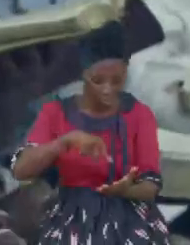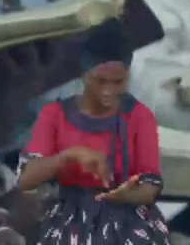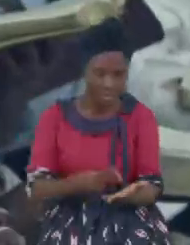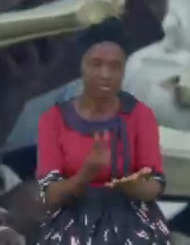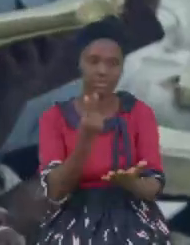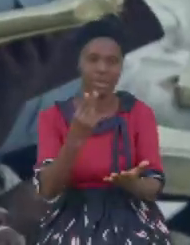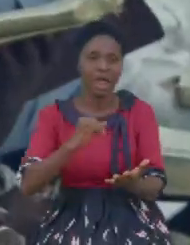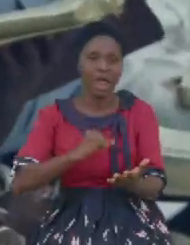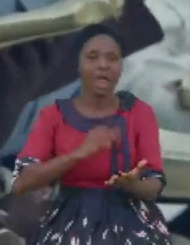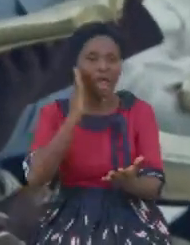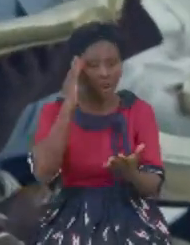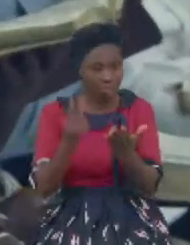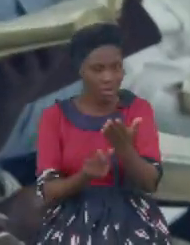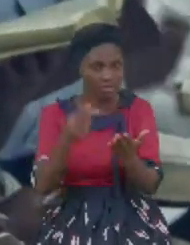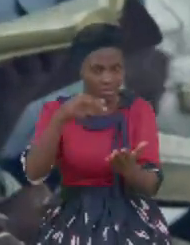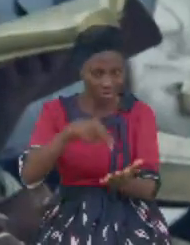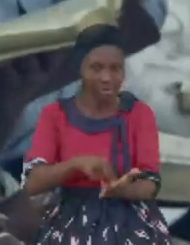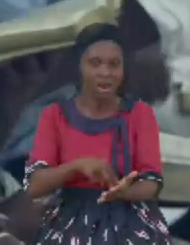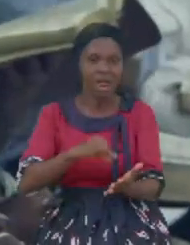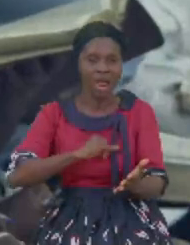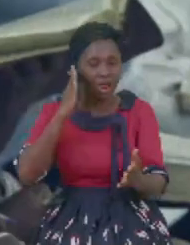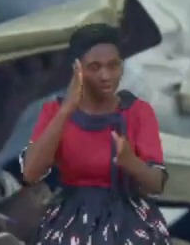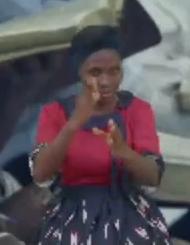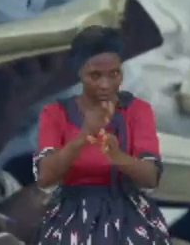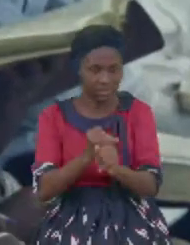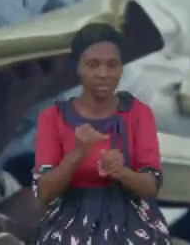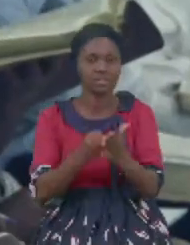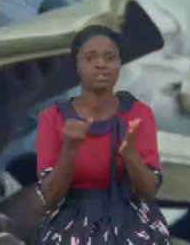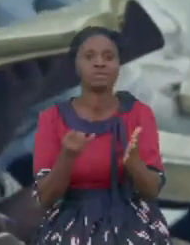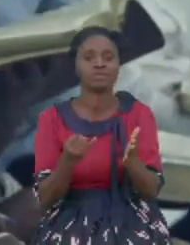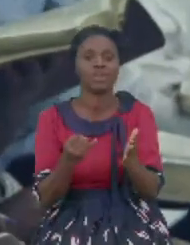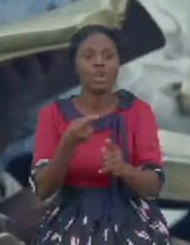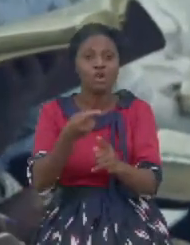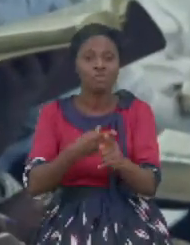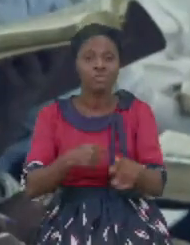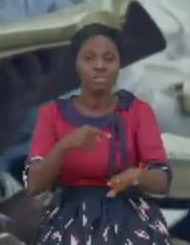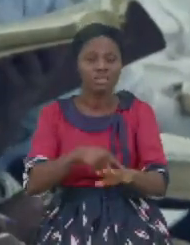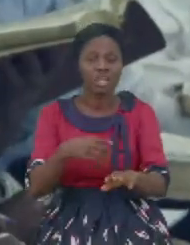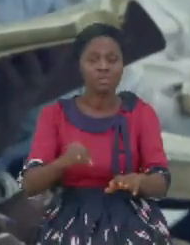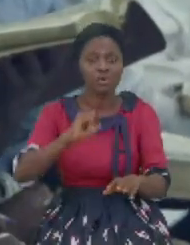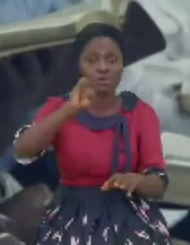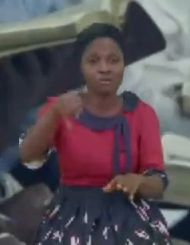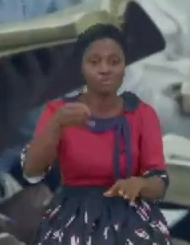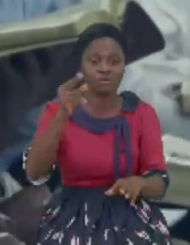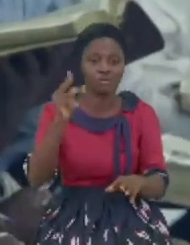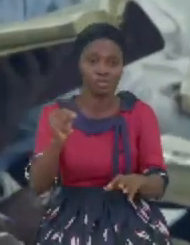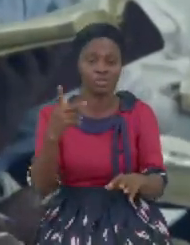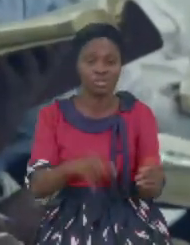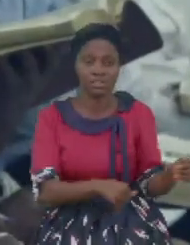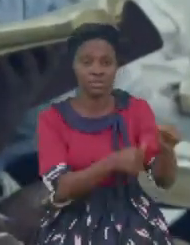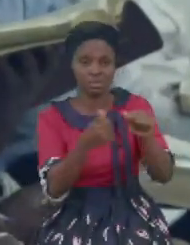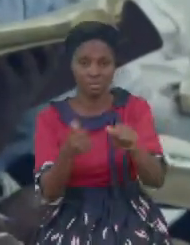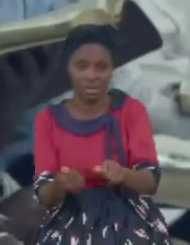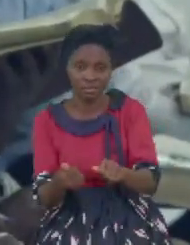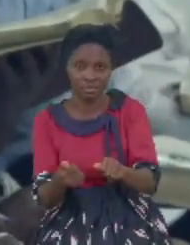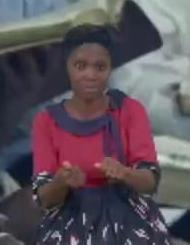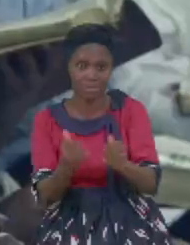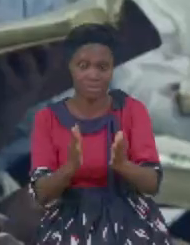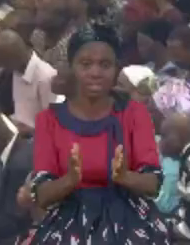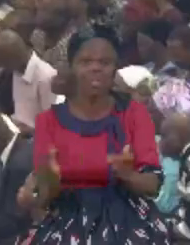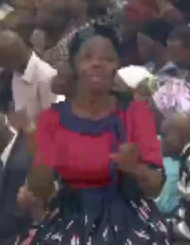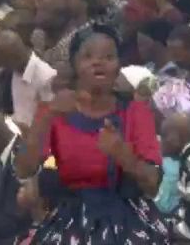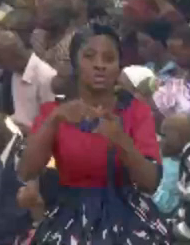le posséder. Je vais le posséder. Depuis le temps de Jean-Baptiste jusqu'à présent, le royaume des